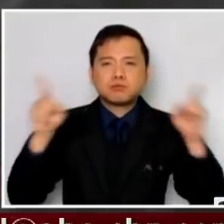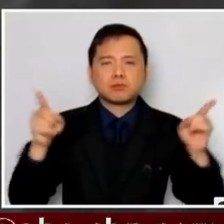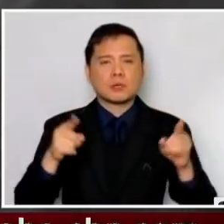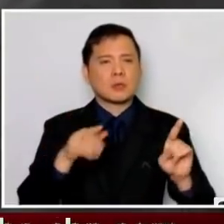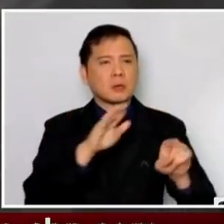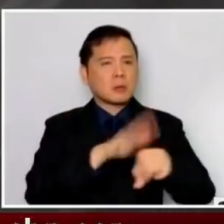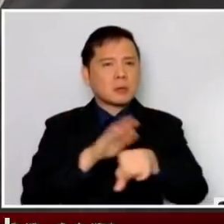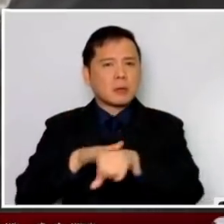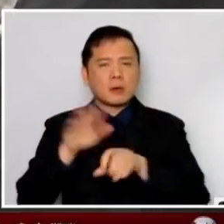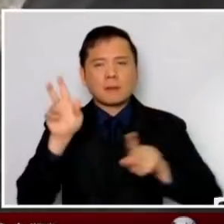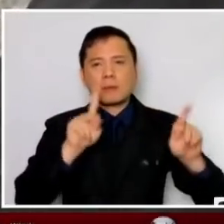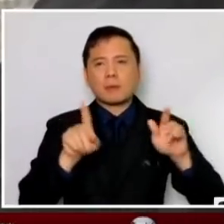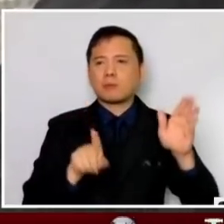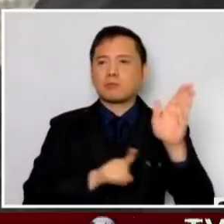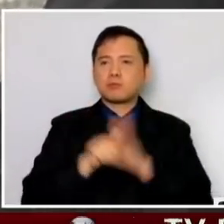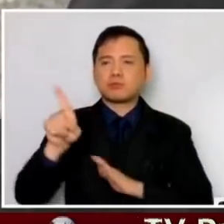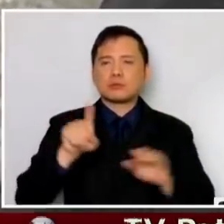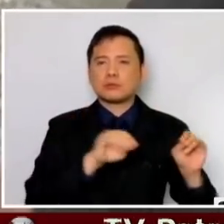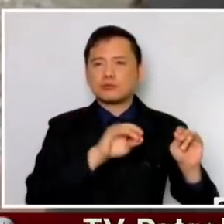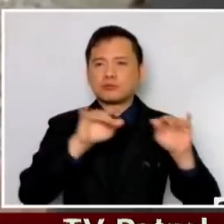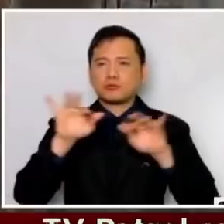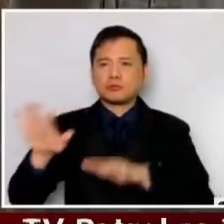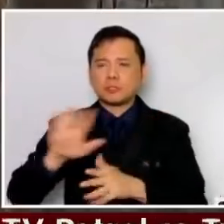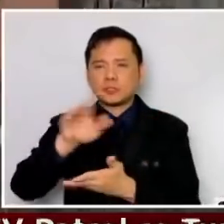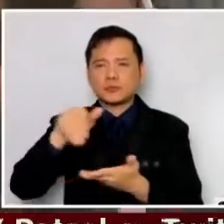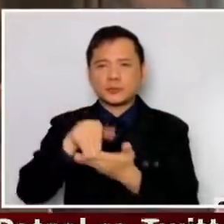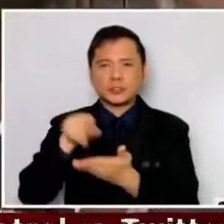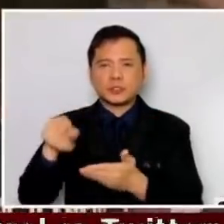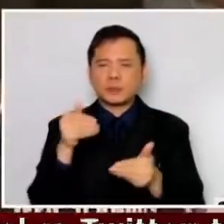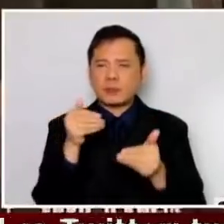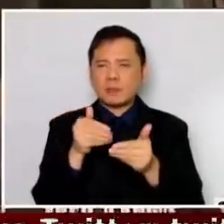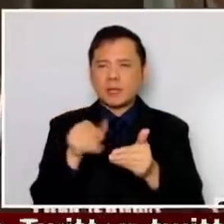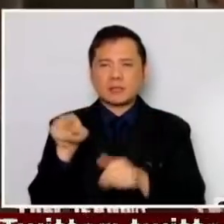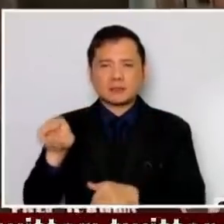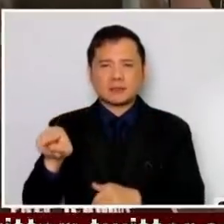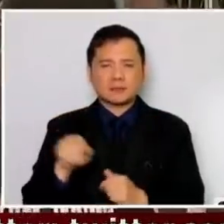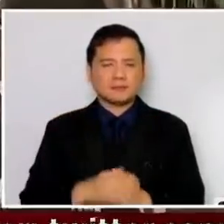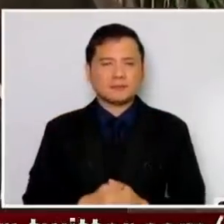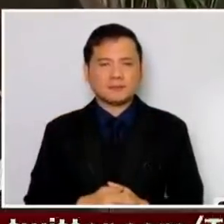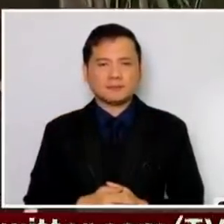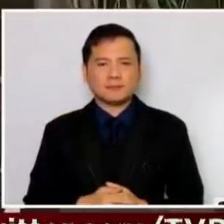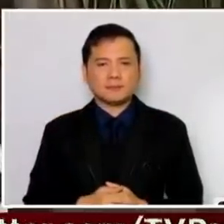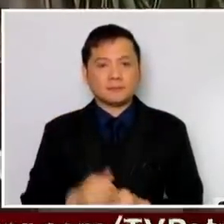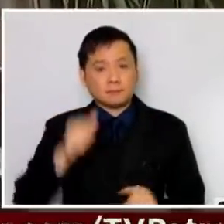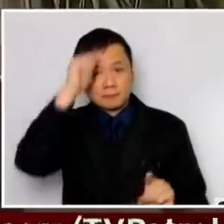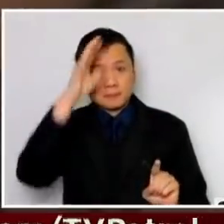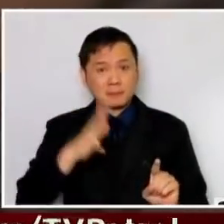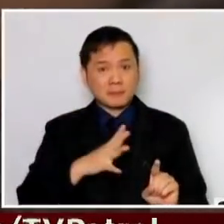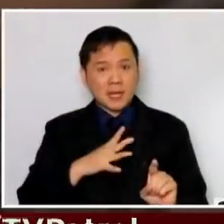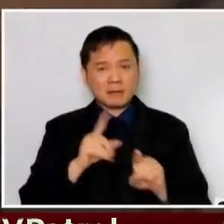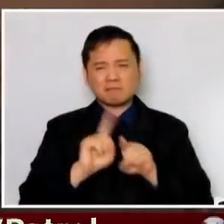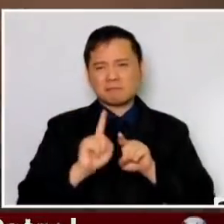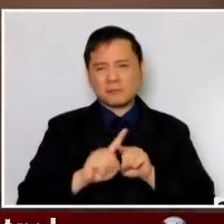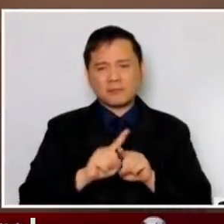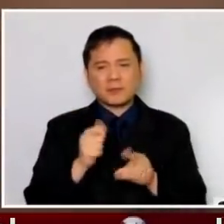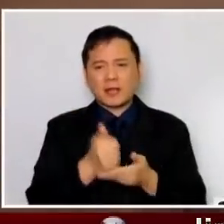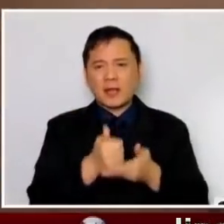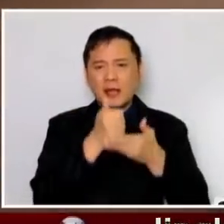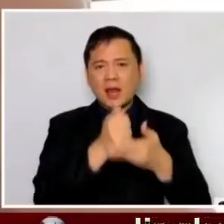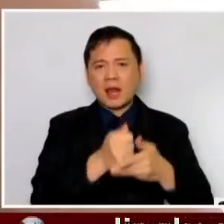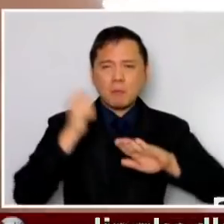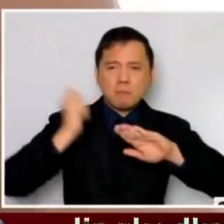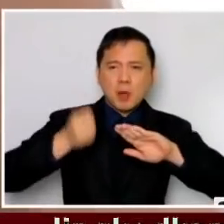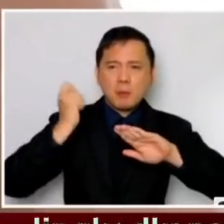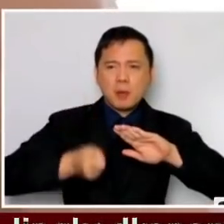po, sa San Joaquin School of Fisheries. Malapit lang po dito. Ang mga lalaki naman nagtulong-tulong na talian ang mga bubong ng bahay bilang